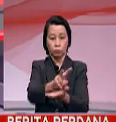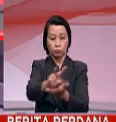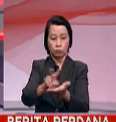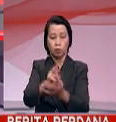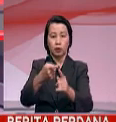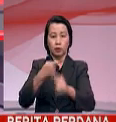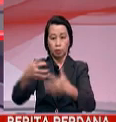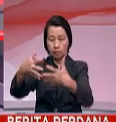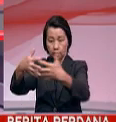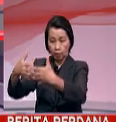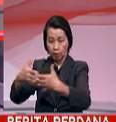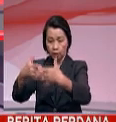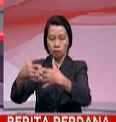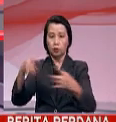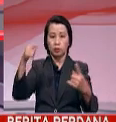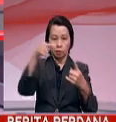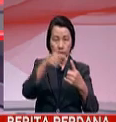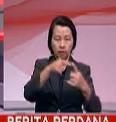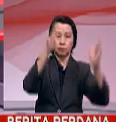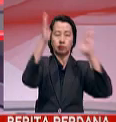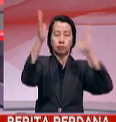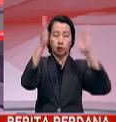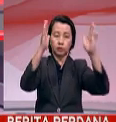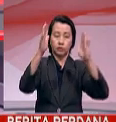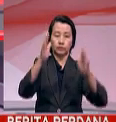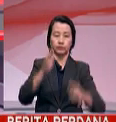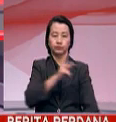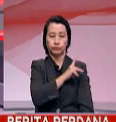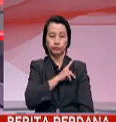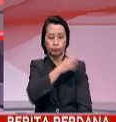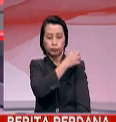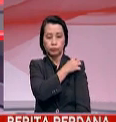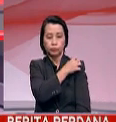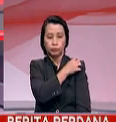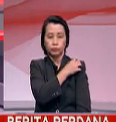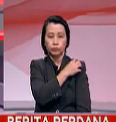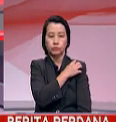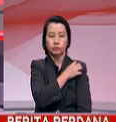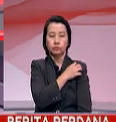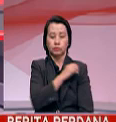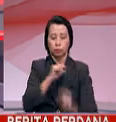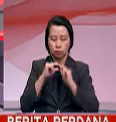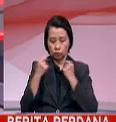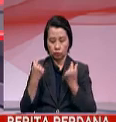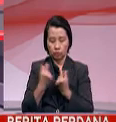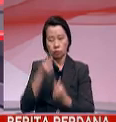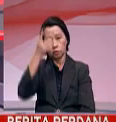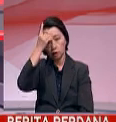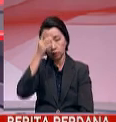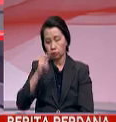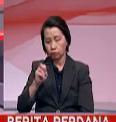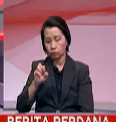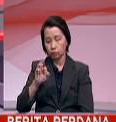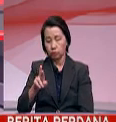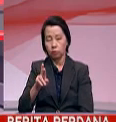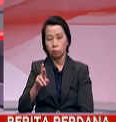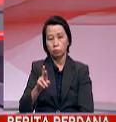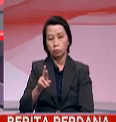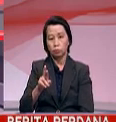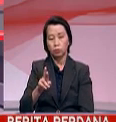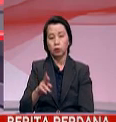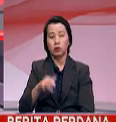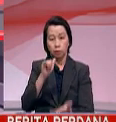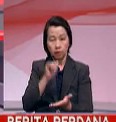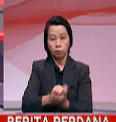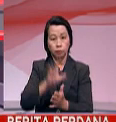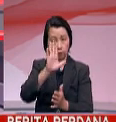dari Amerika Syarikat ke negara ini. Menurut Ketua Pegawai Eksekutif Kumpulan Datuk Nur Kamarul Anwar Nuruddin,